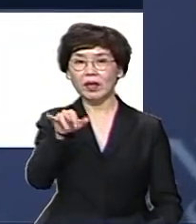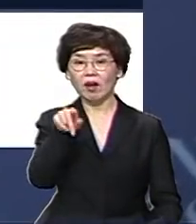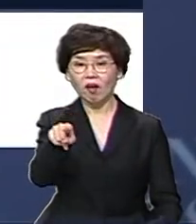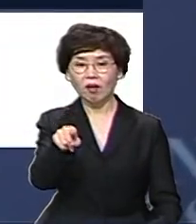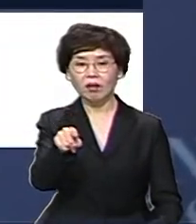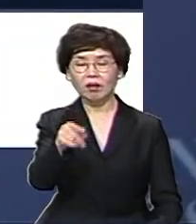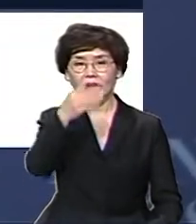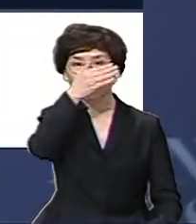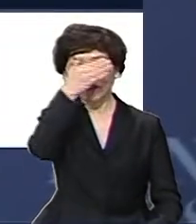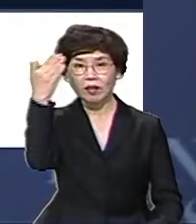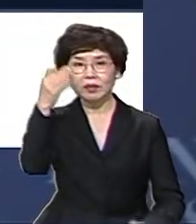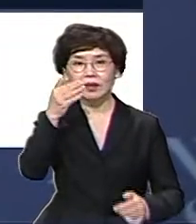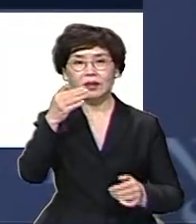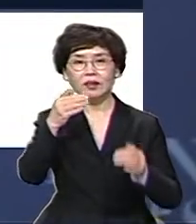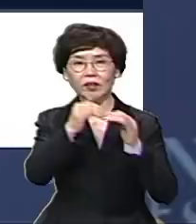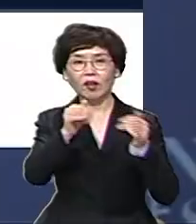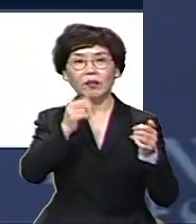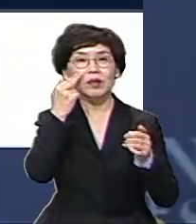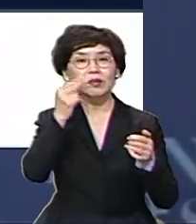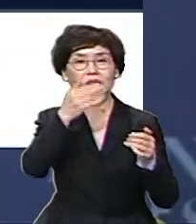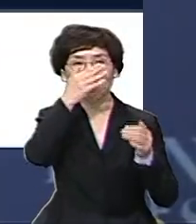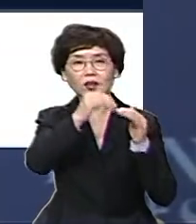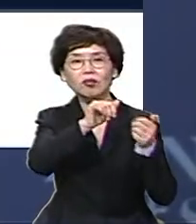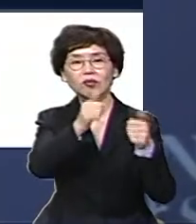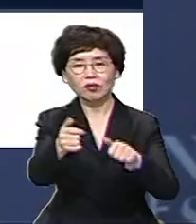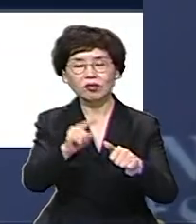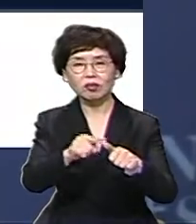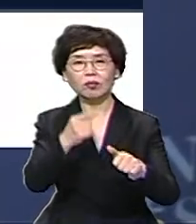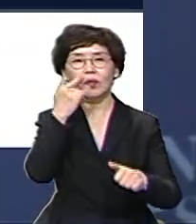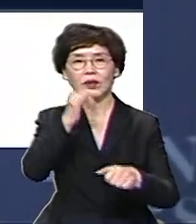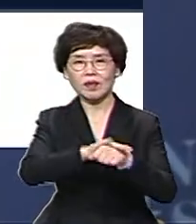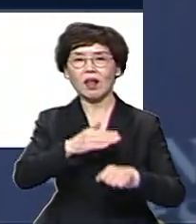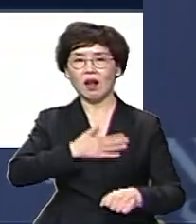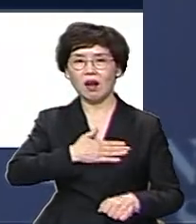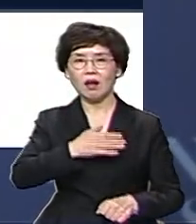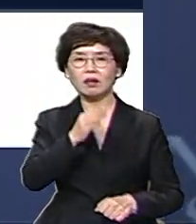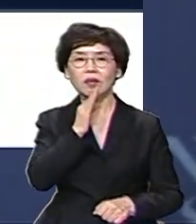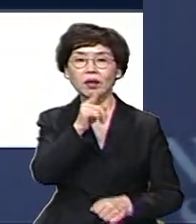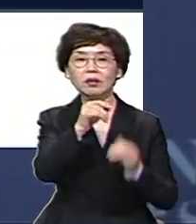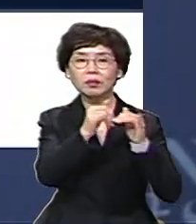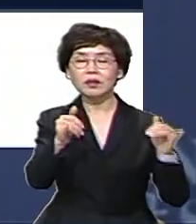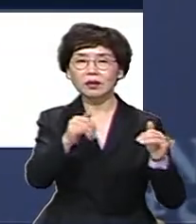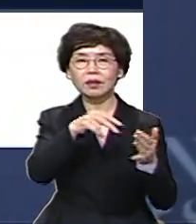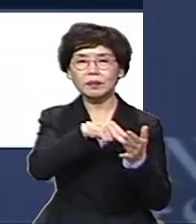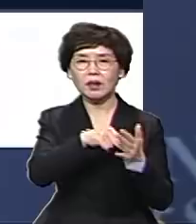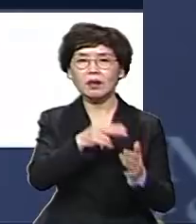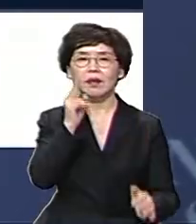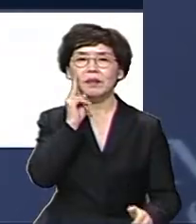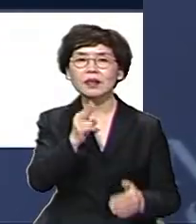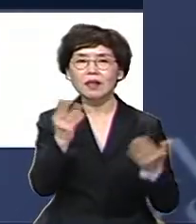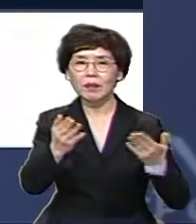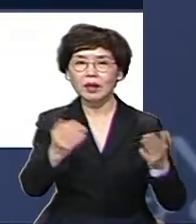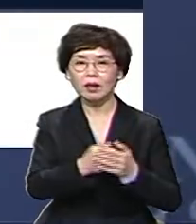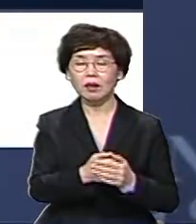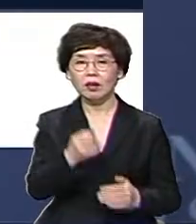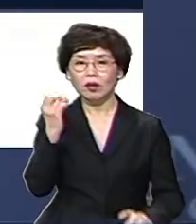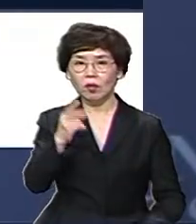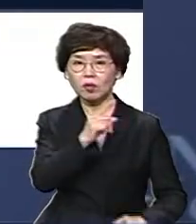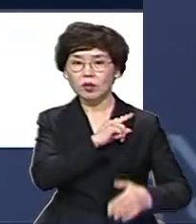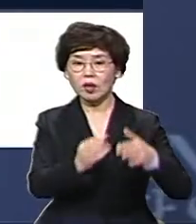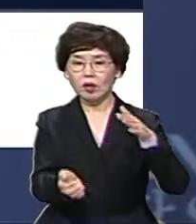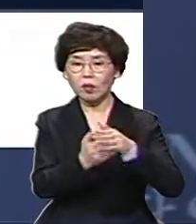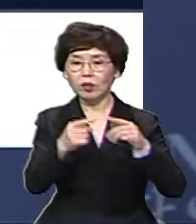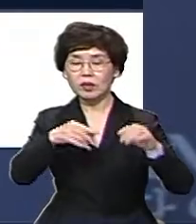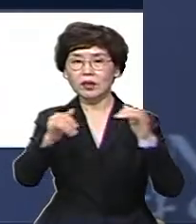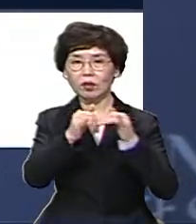친구라고 부르실 수 있는지 여쭤보고 싶습니다. I really don't think it was in his interest at all. I know the Wombier family very well. I think they're an incredible